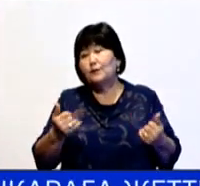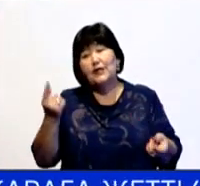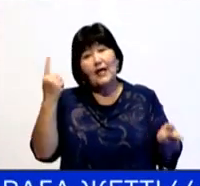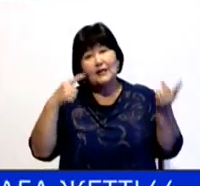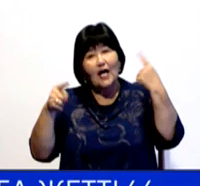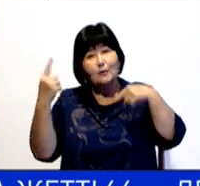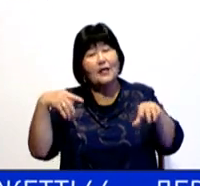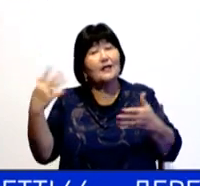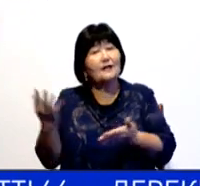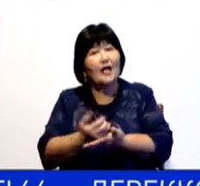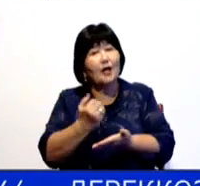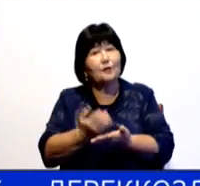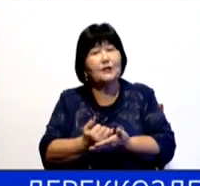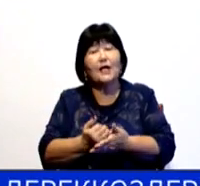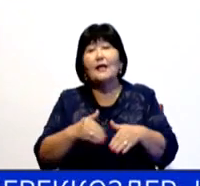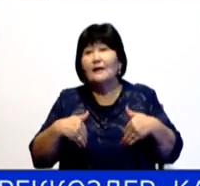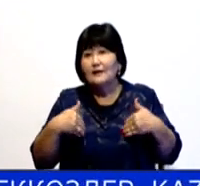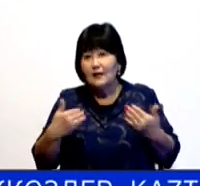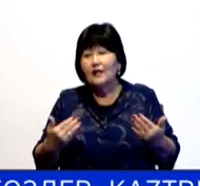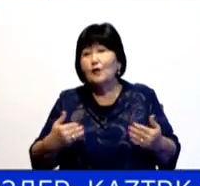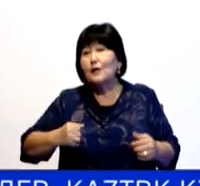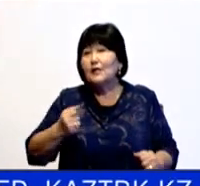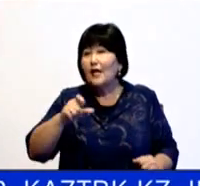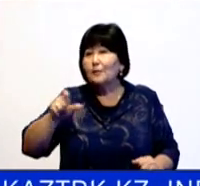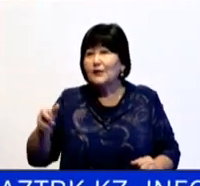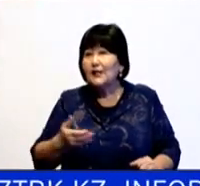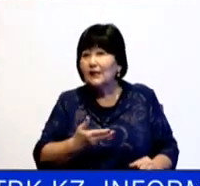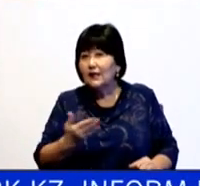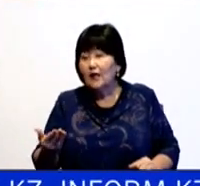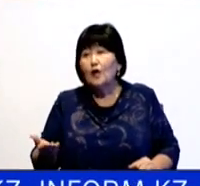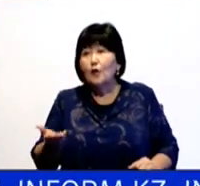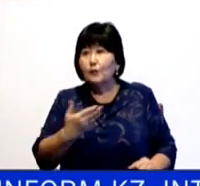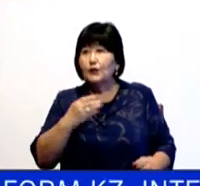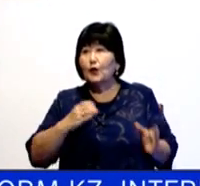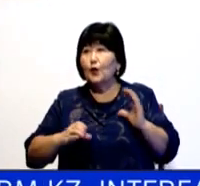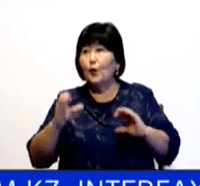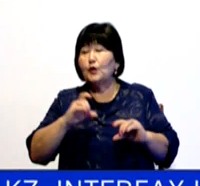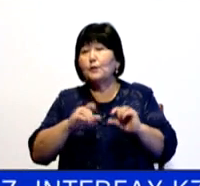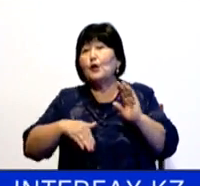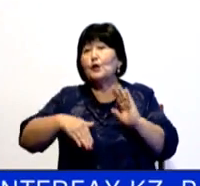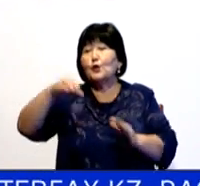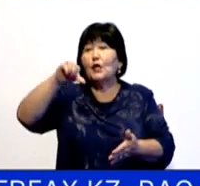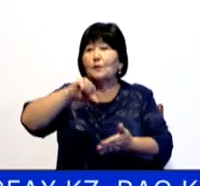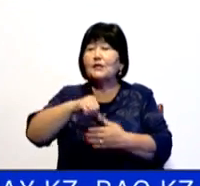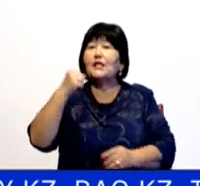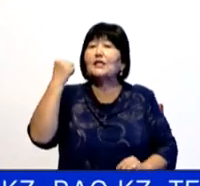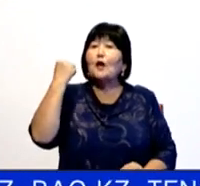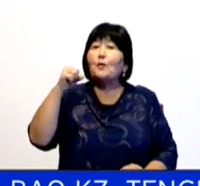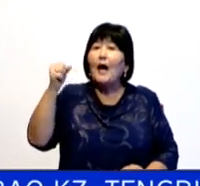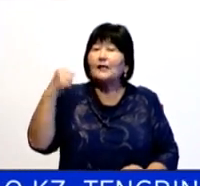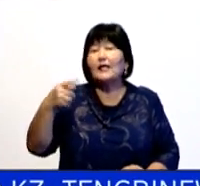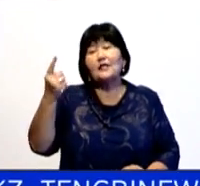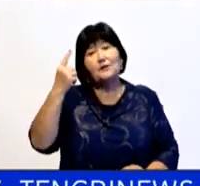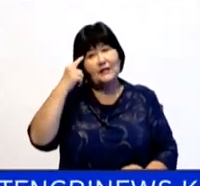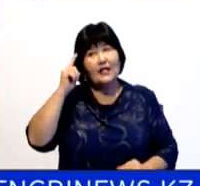шығармашылық табыстар тілеймін әріптестерге. Біздің университетіміз жоғарғы биік белестерді бағындырады деп